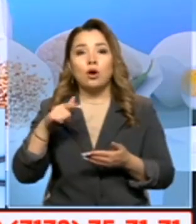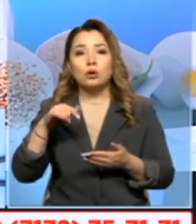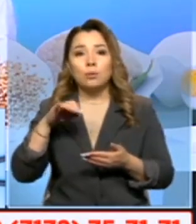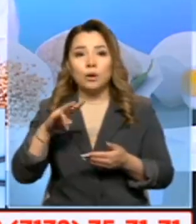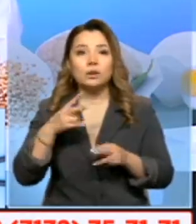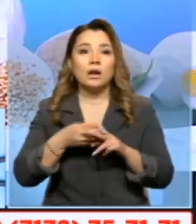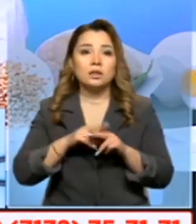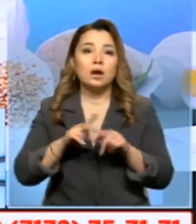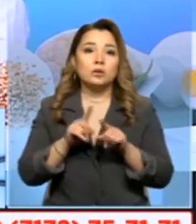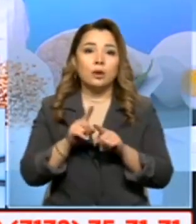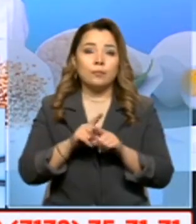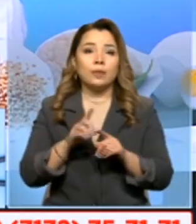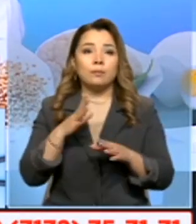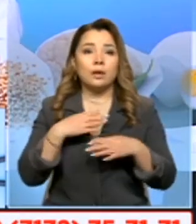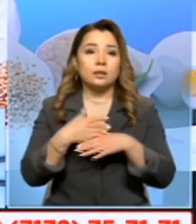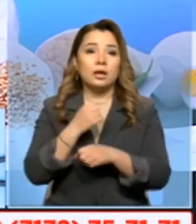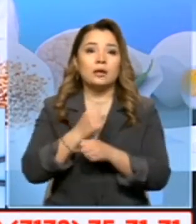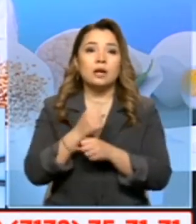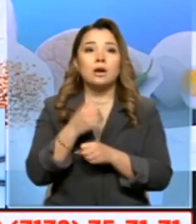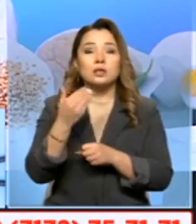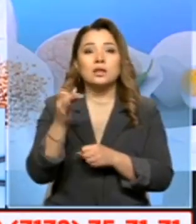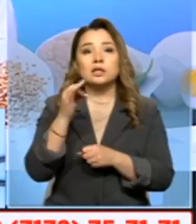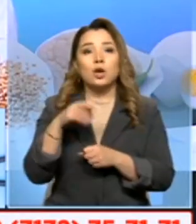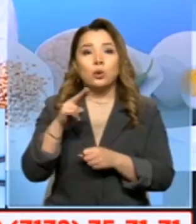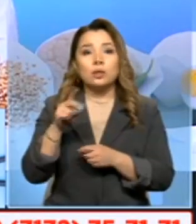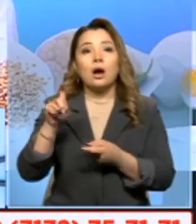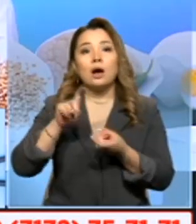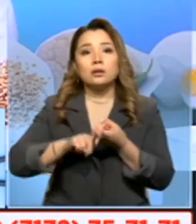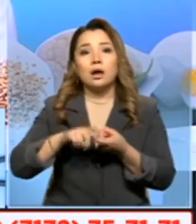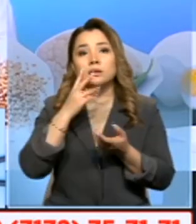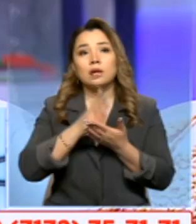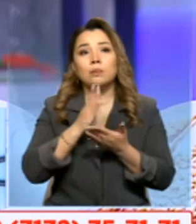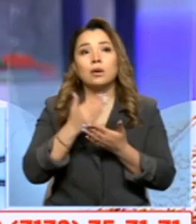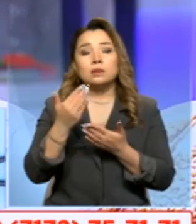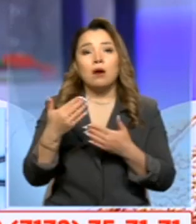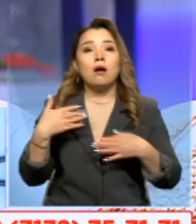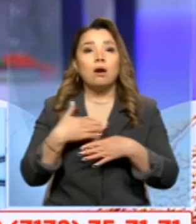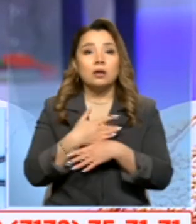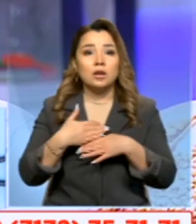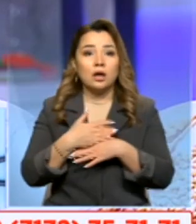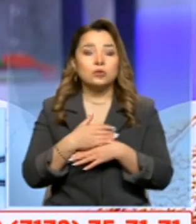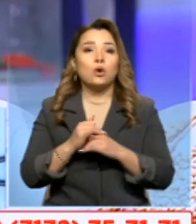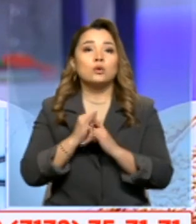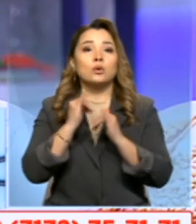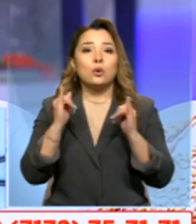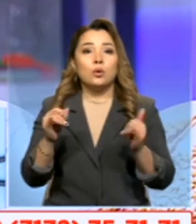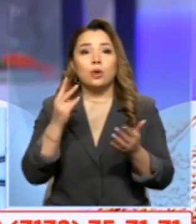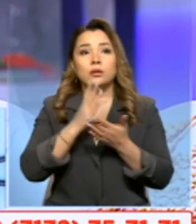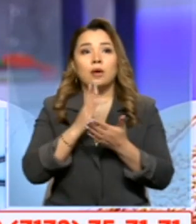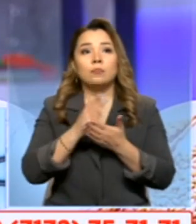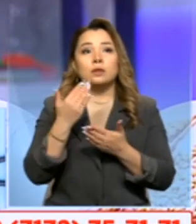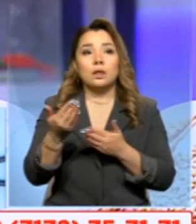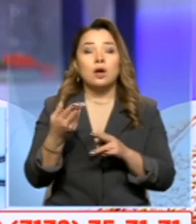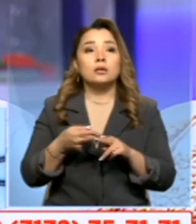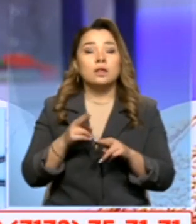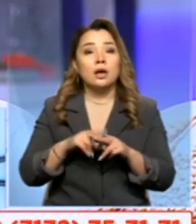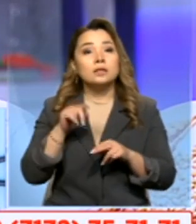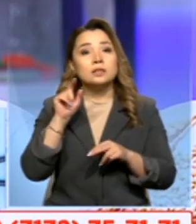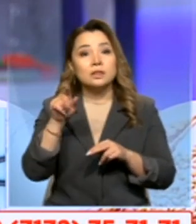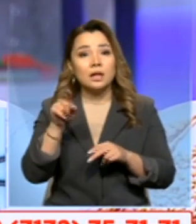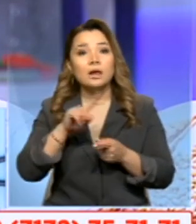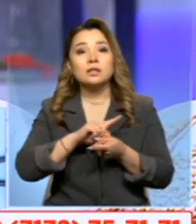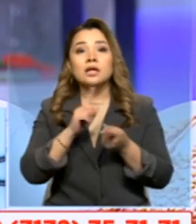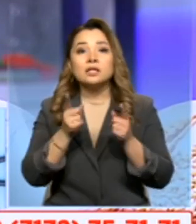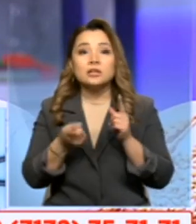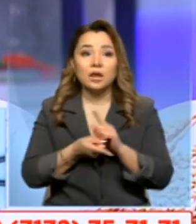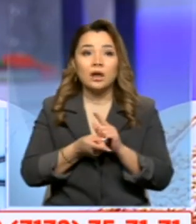дейді. Олардың предшественниктері әрине ол йодтың арқасында болады. Ол ағзаны күйдіріп жібереді. Сол кісіде? А сізде